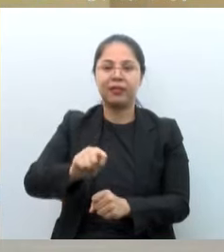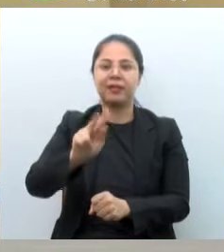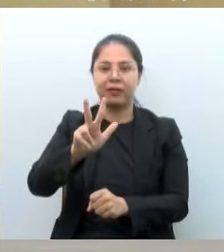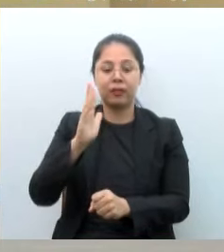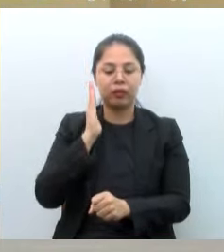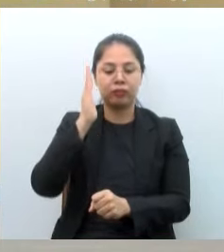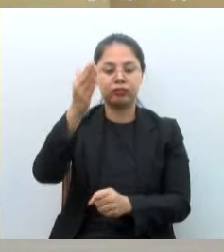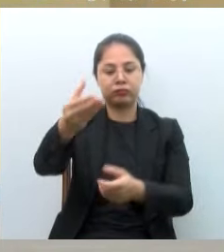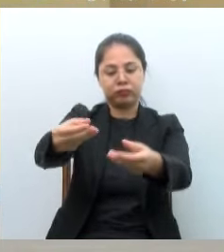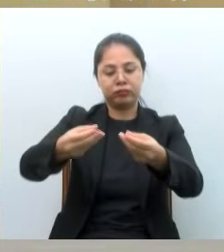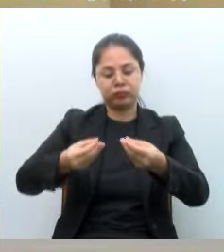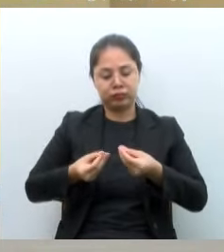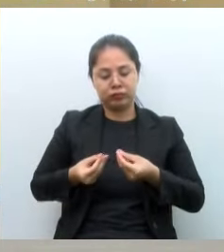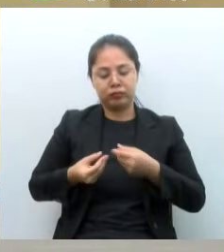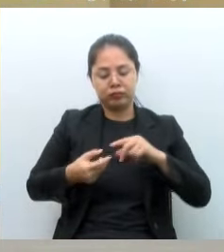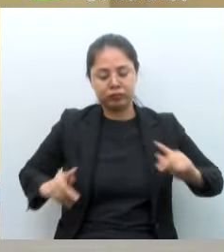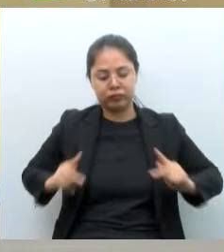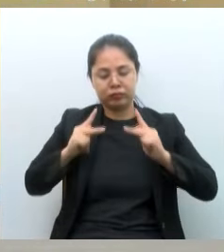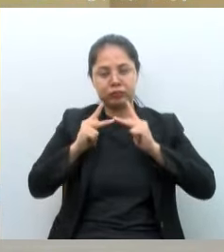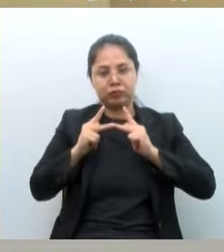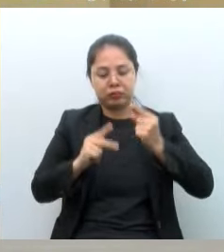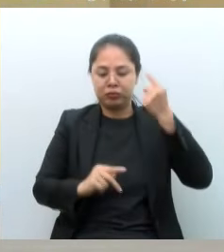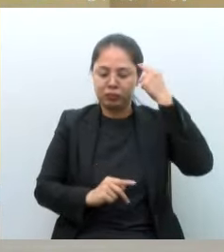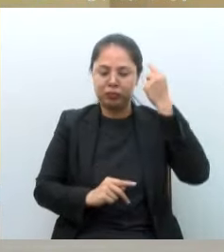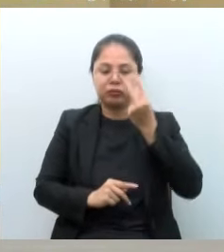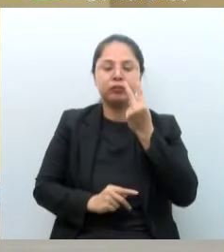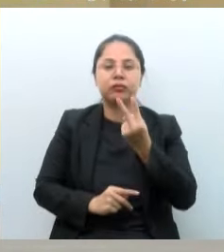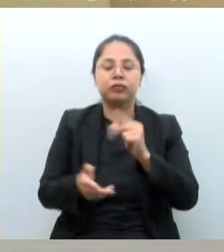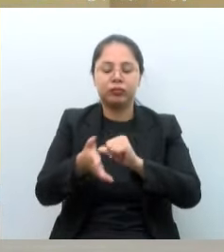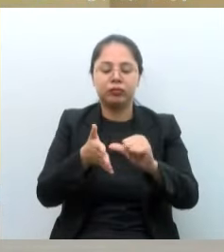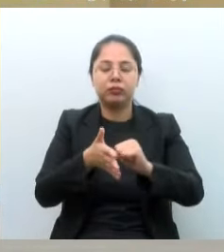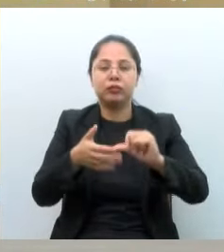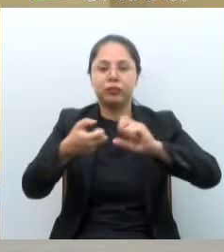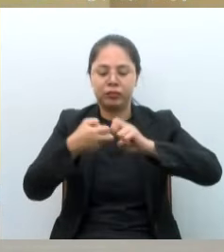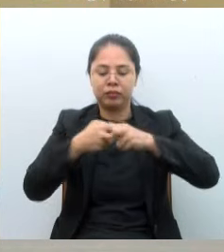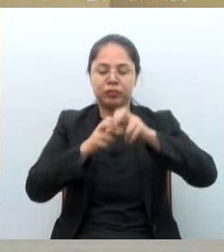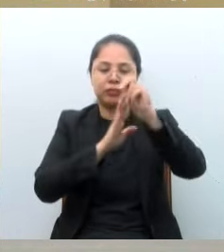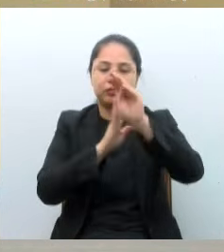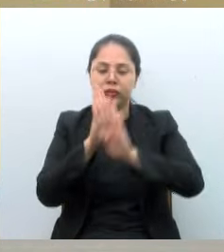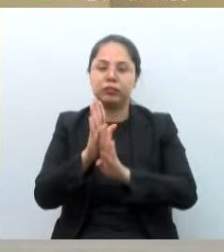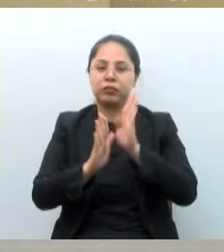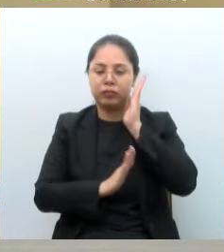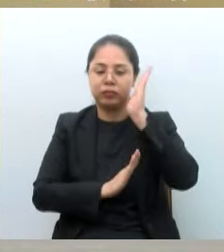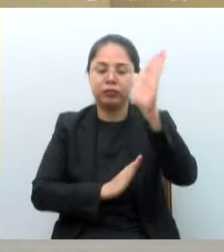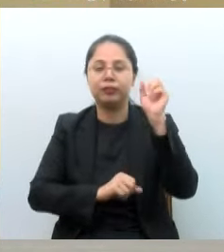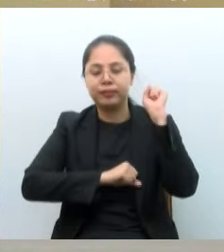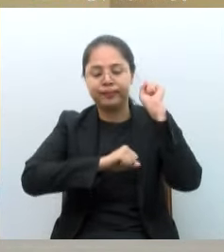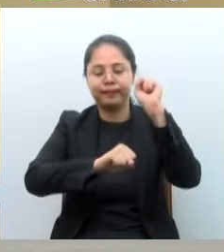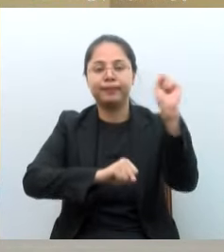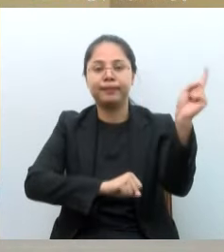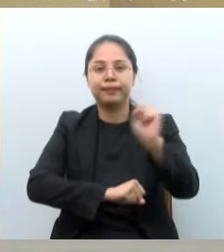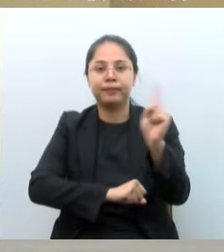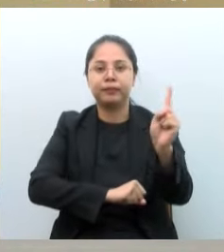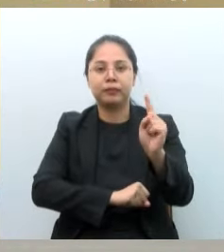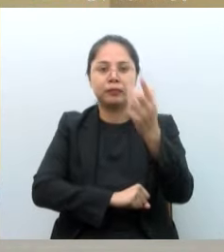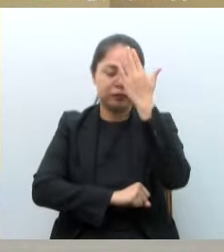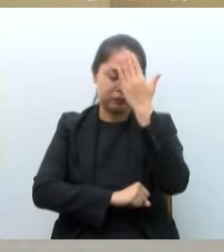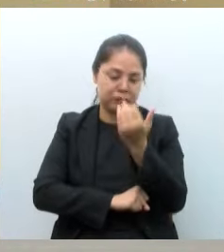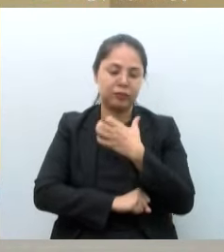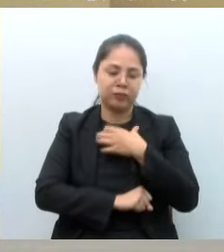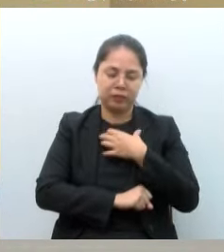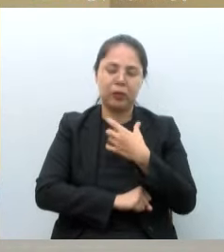รือให้แก่ทางกระทรวงในการที่จะนำไปพิจารณาในการที่จะออกนโยบายต่างๆทั้งนี้ทั้งนั้นก็เพื่อที่จะปรับปรุงและ